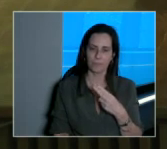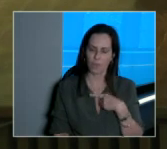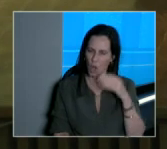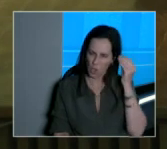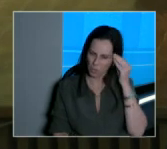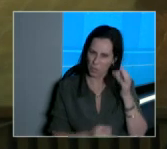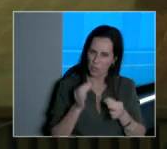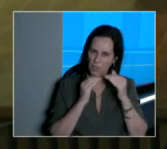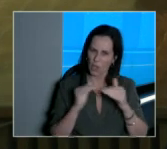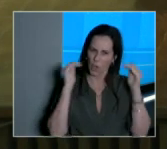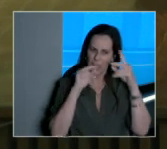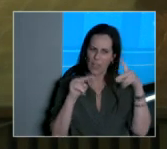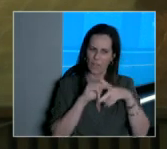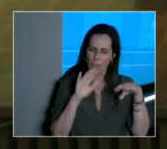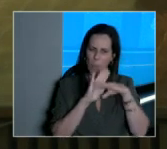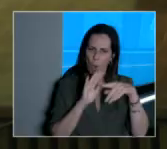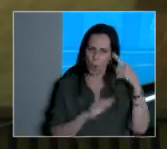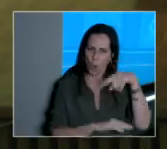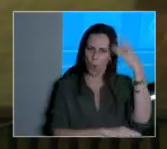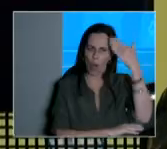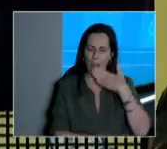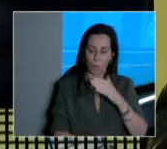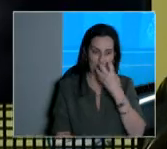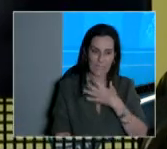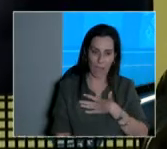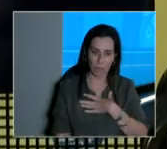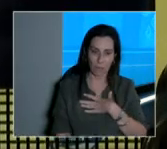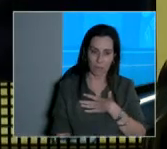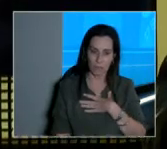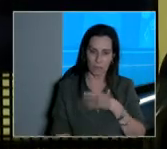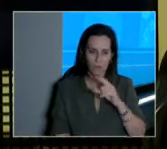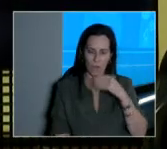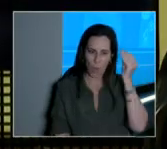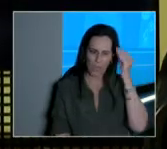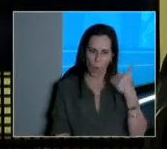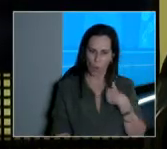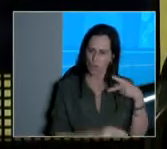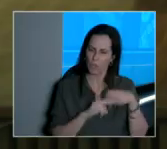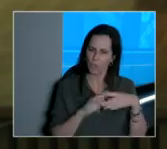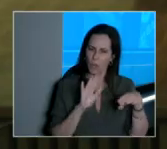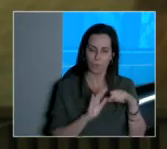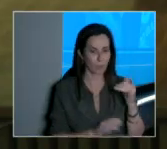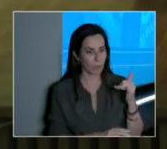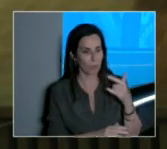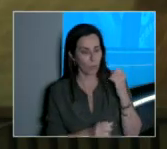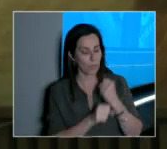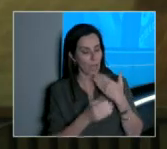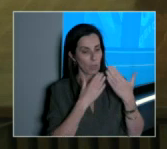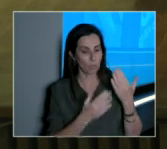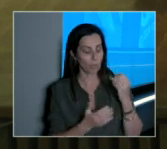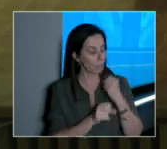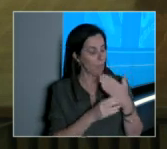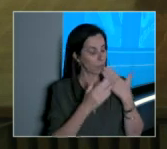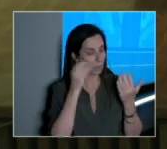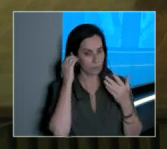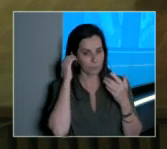לי שבית המשפט העליון התערב בחוק הלאום לצערי אגב. סליחה? לא ברור, לא זכור לי שהוא יתערב בחוק הלאום. הוא כן, הוא קבע דיון? קבע דיון